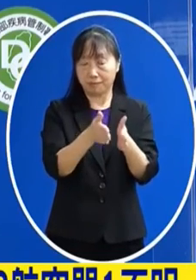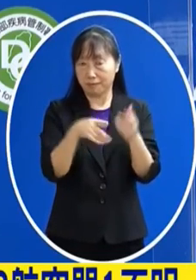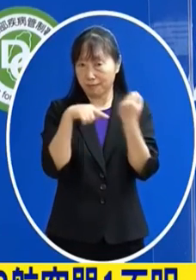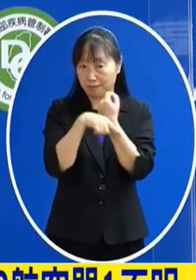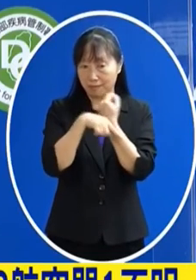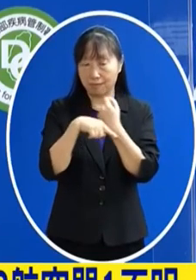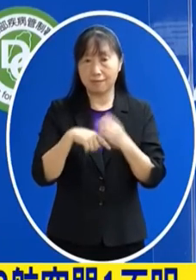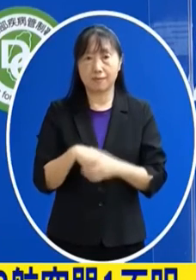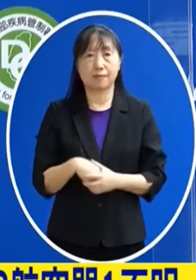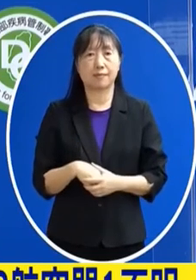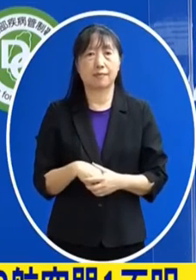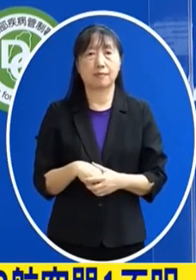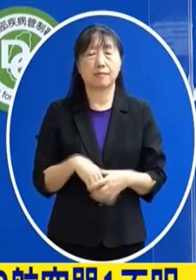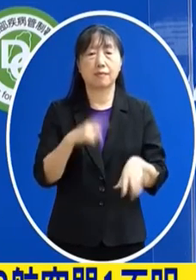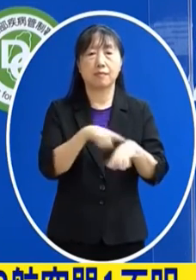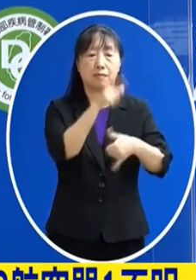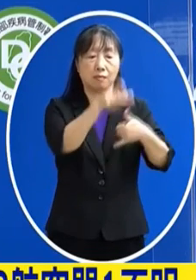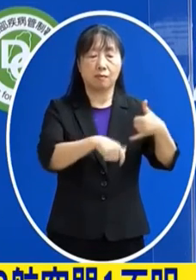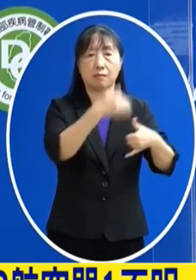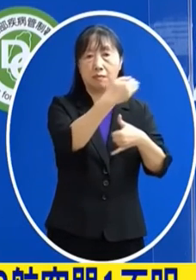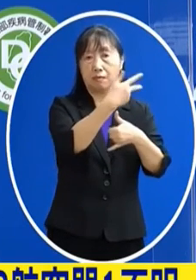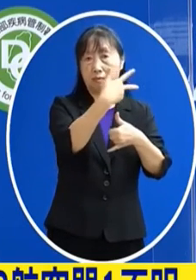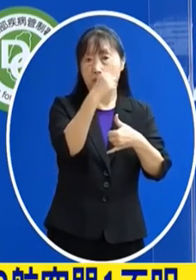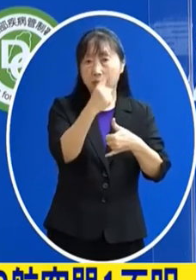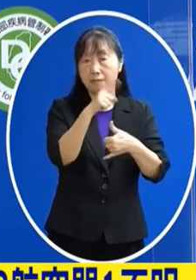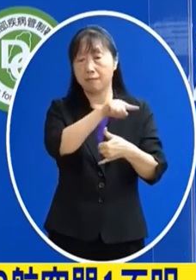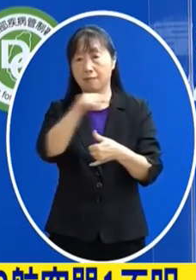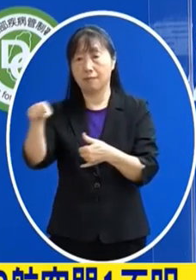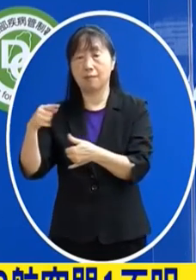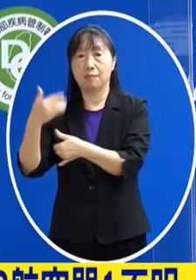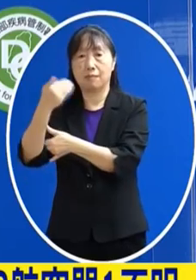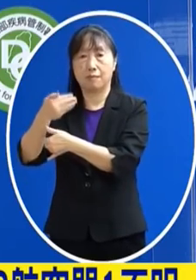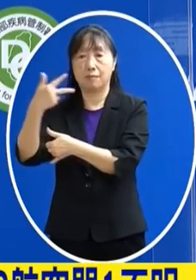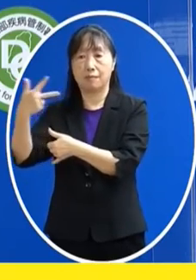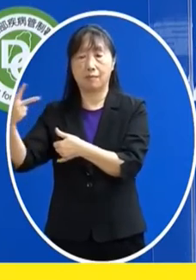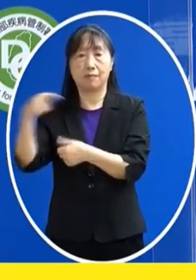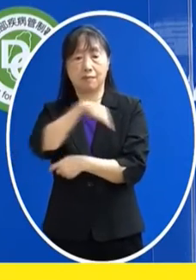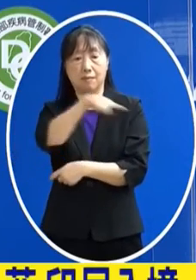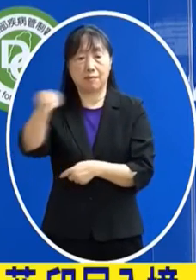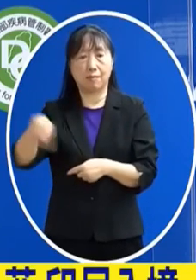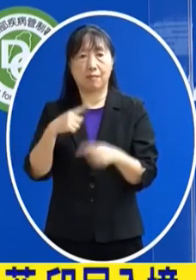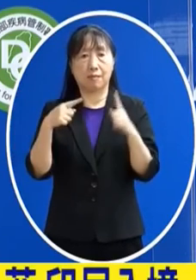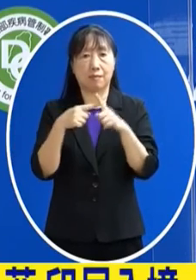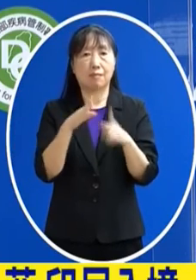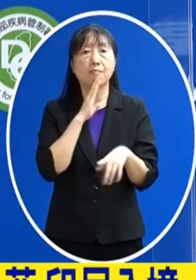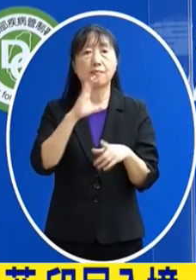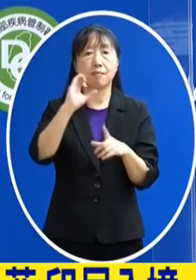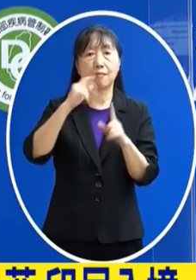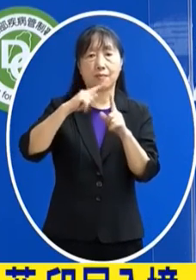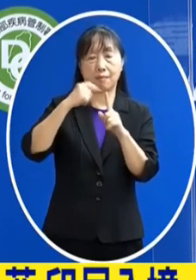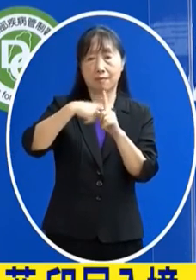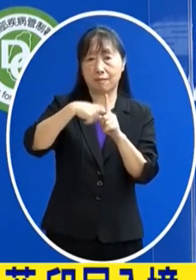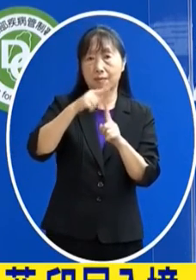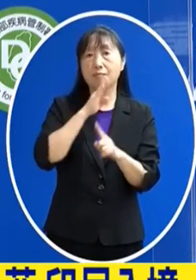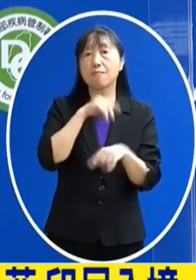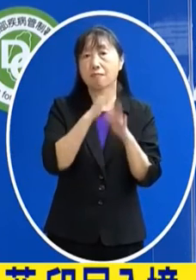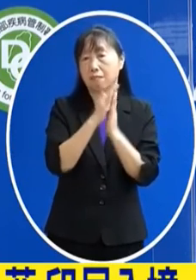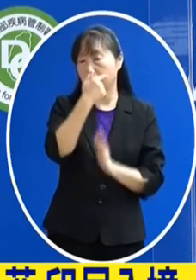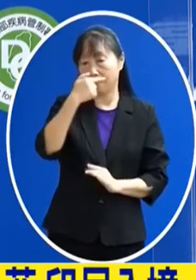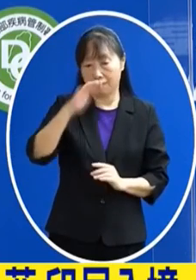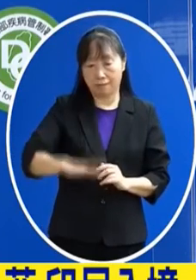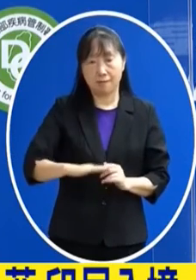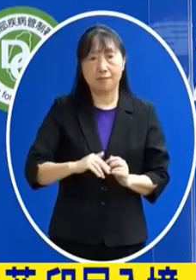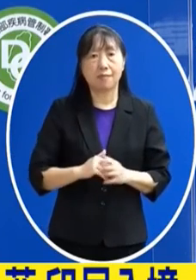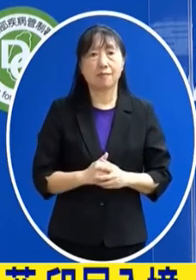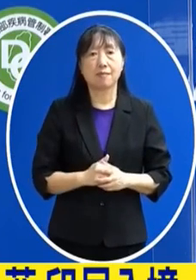判，因为从971哈到977哈，他们的 CT 值哈其实都非常的低